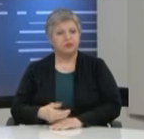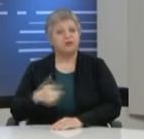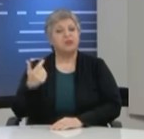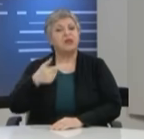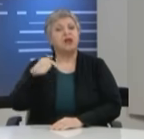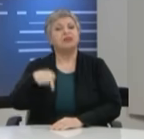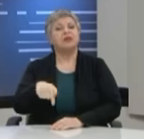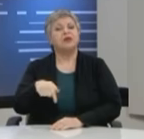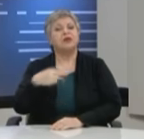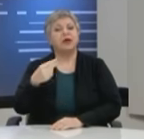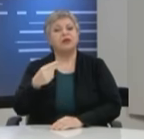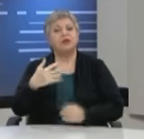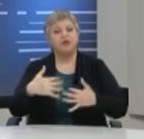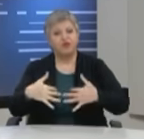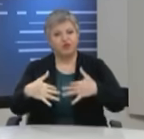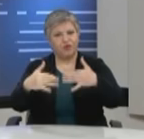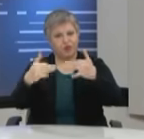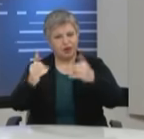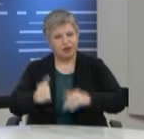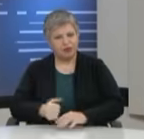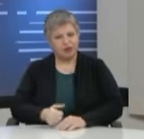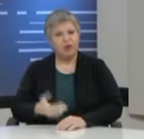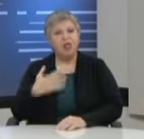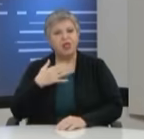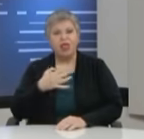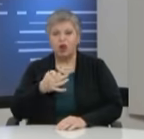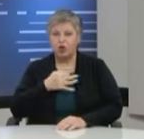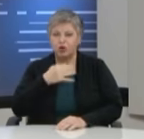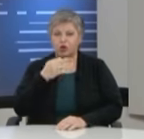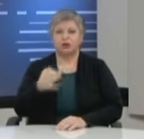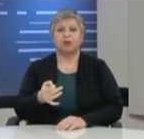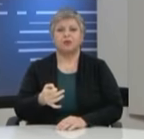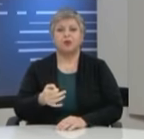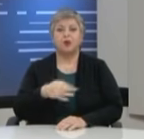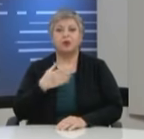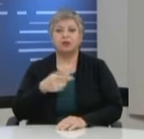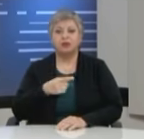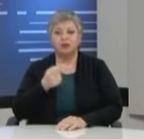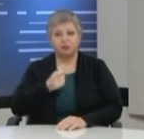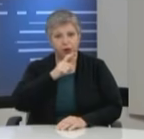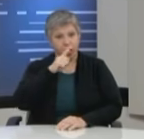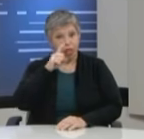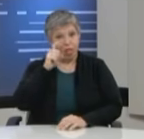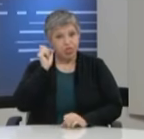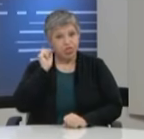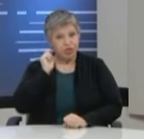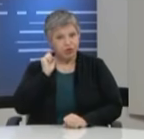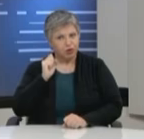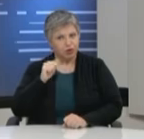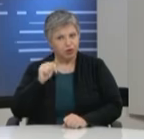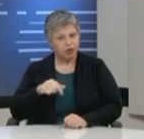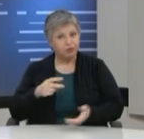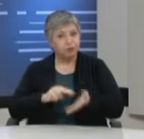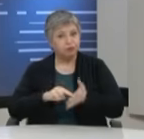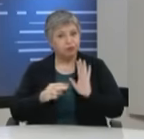σήμερα η Βουλή ζει μία από τις πιο κρίσιμες στιγμές της χώρας. Και θα πρέπει όλοι να